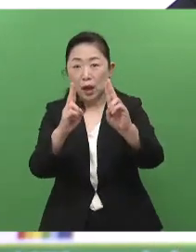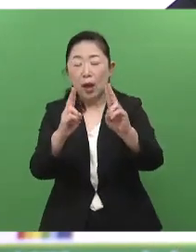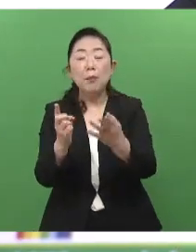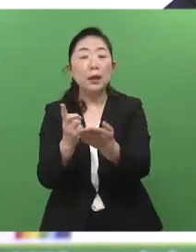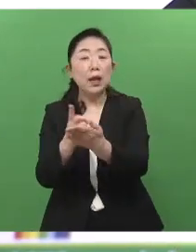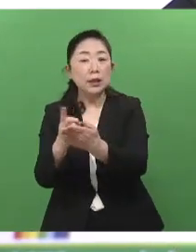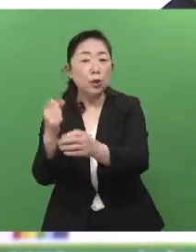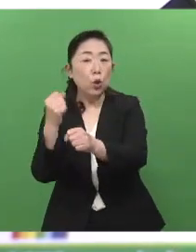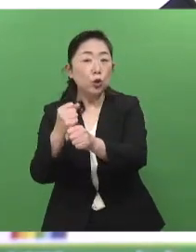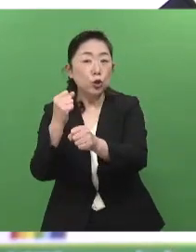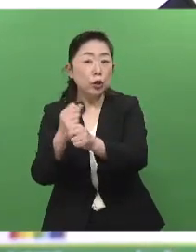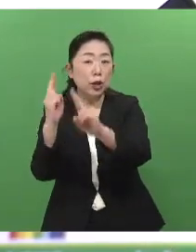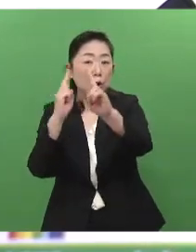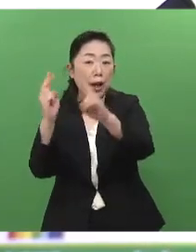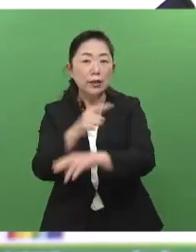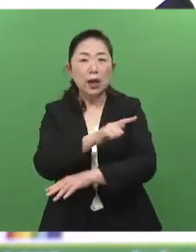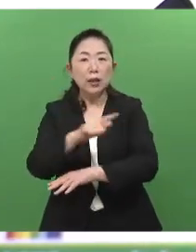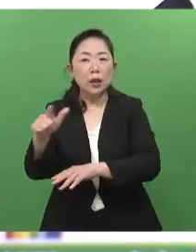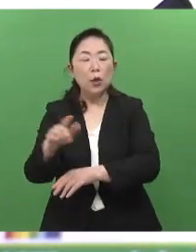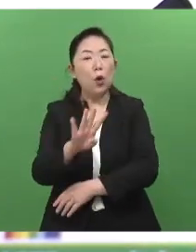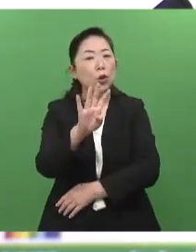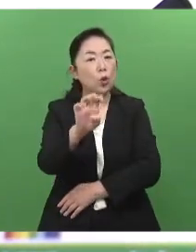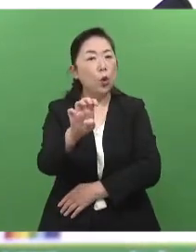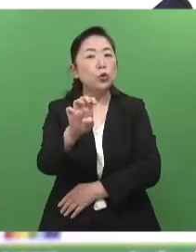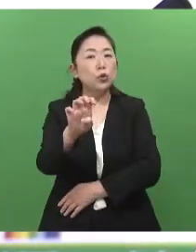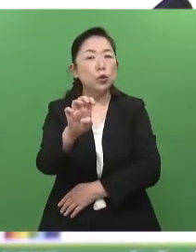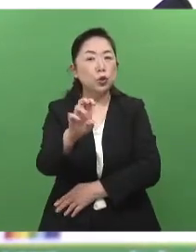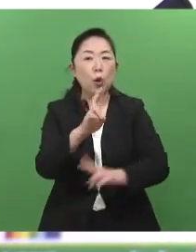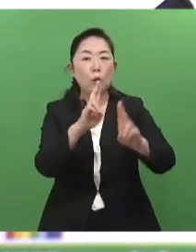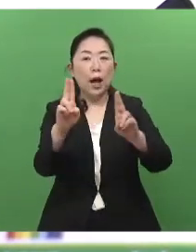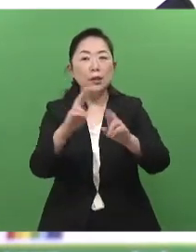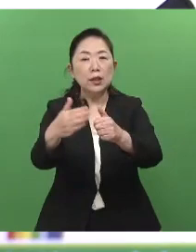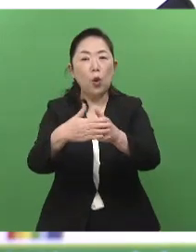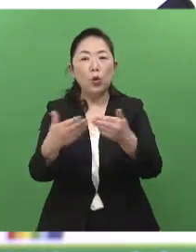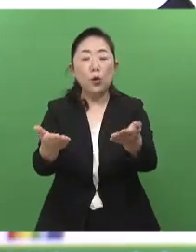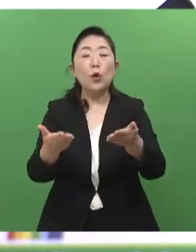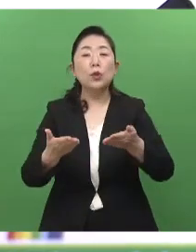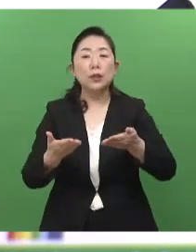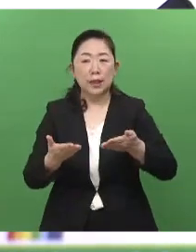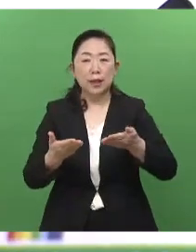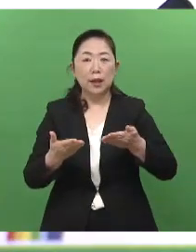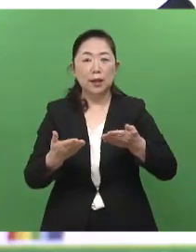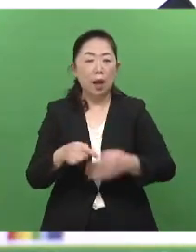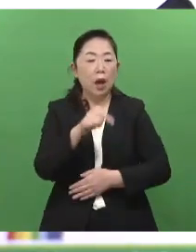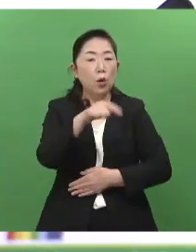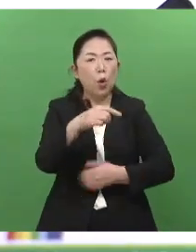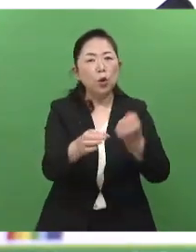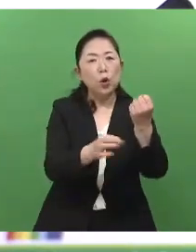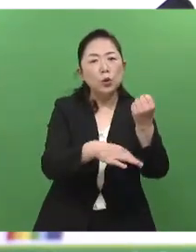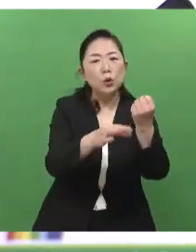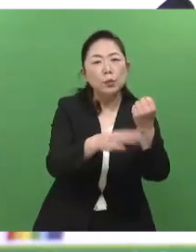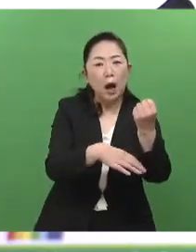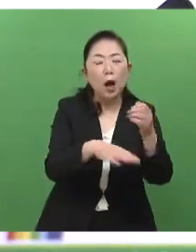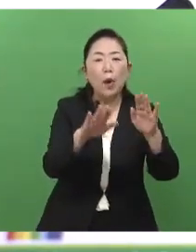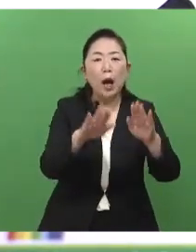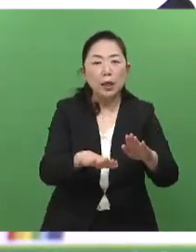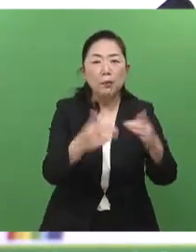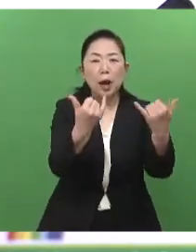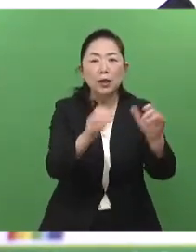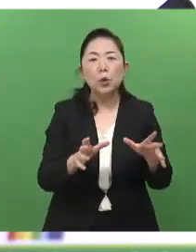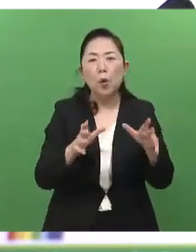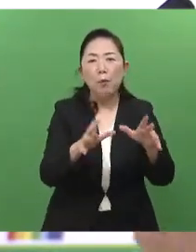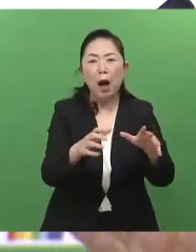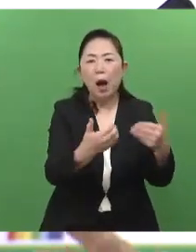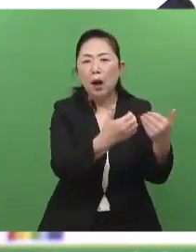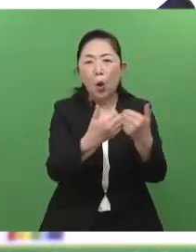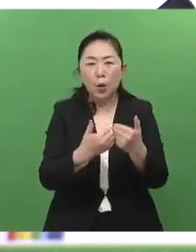のなどの約40の事業者にご参加いただいて、どこそこのスーパーはどれぐらい今混んでるのかどう